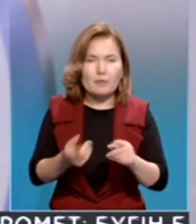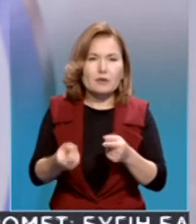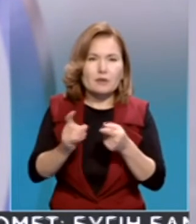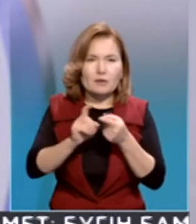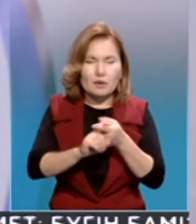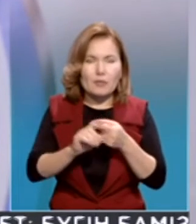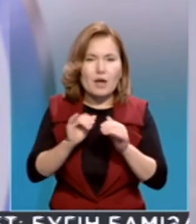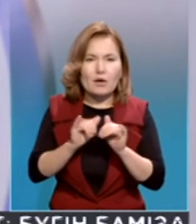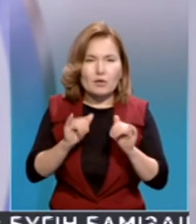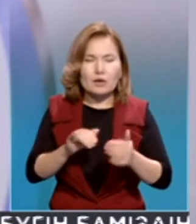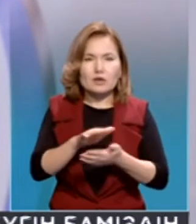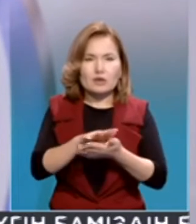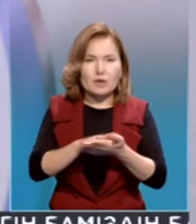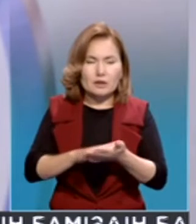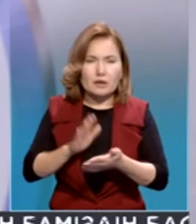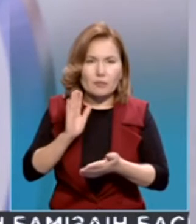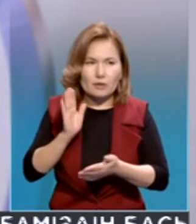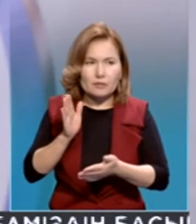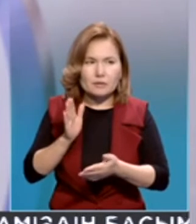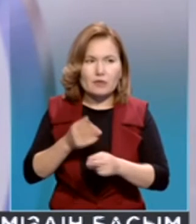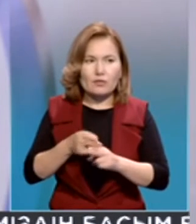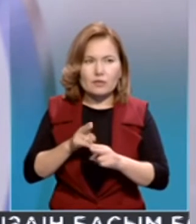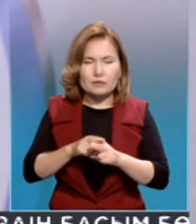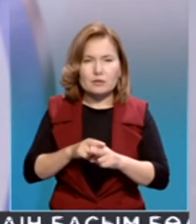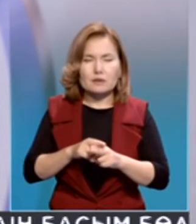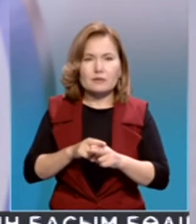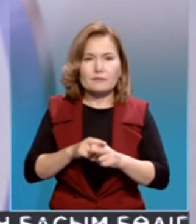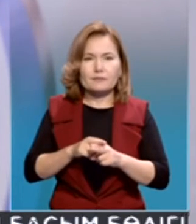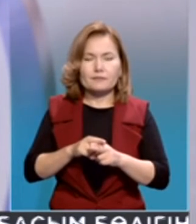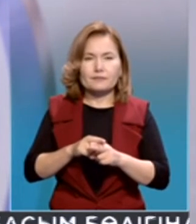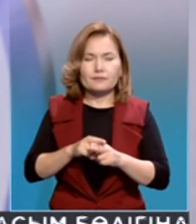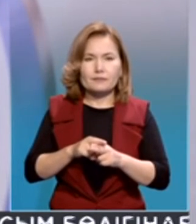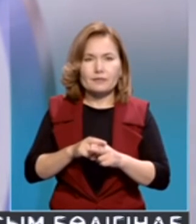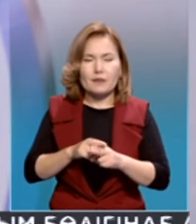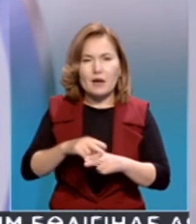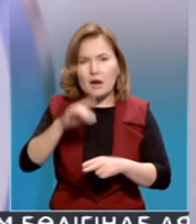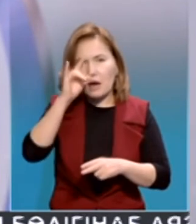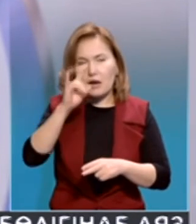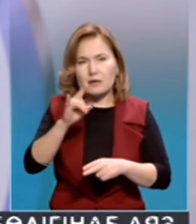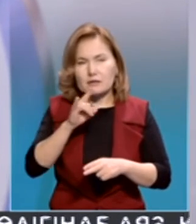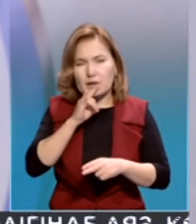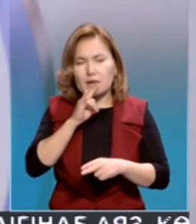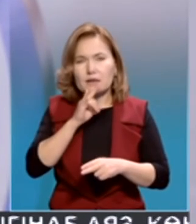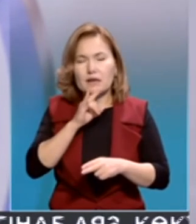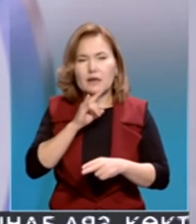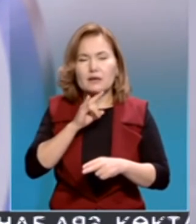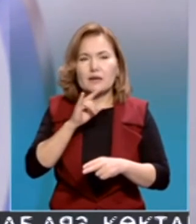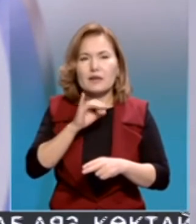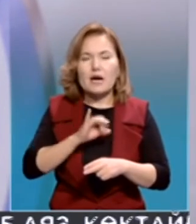сабақтастығымызды пысықтайтын боламыз. Және де Қазақстанның жаңа өзінің тарихи